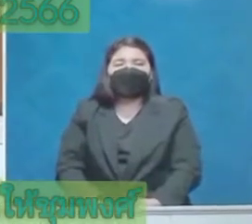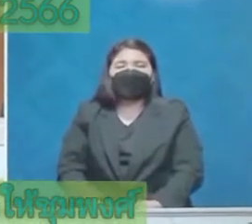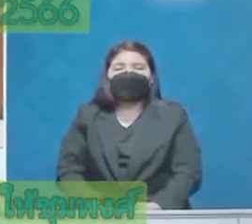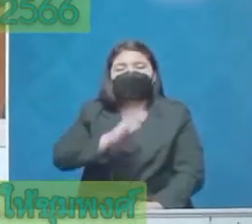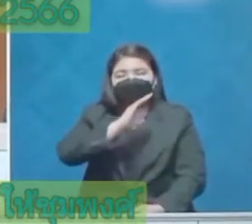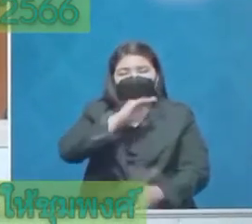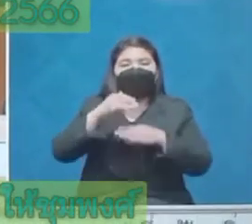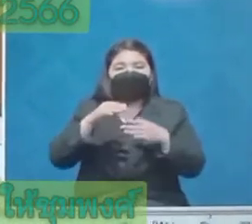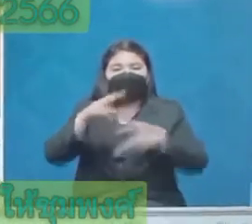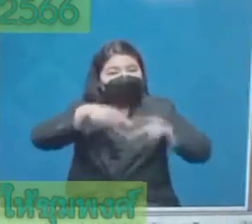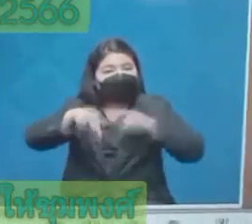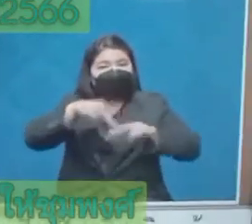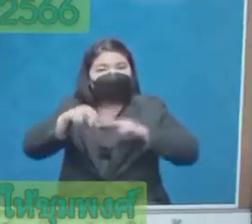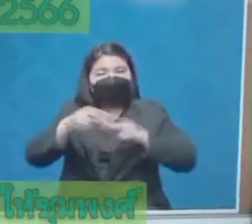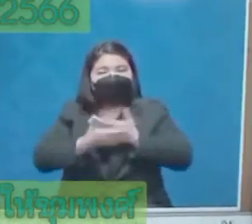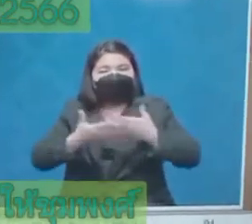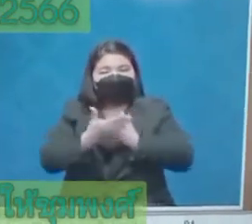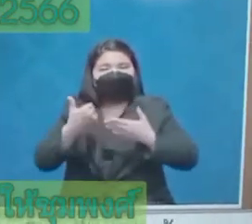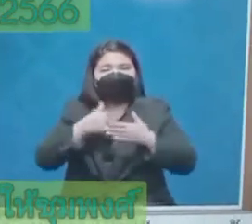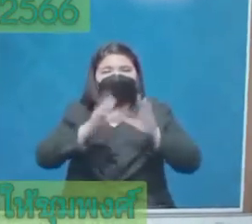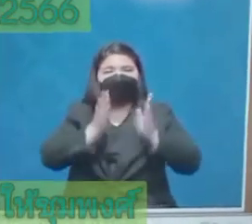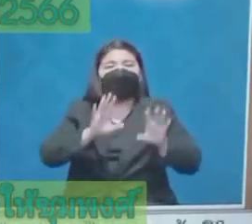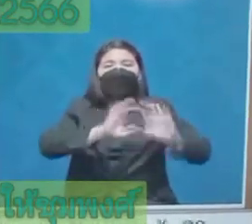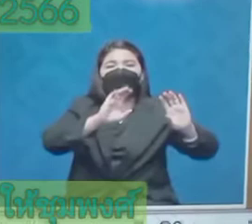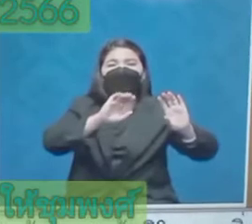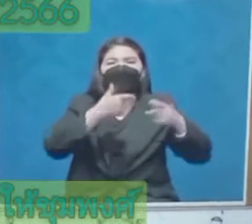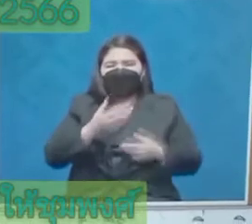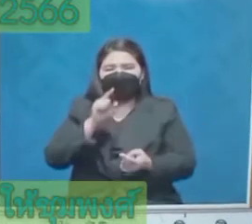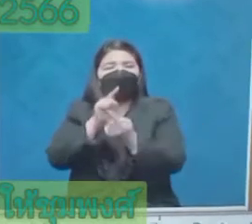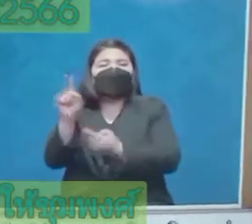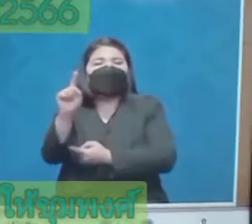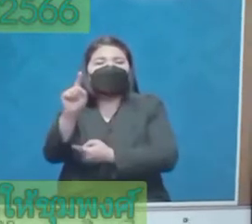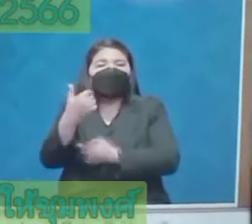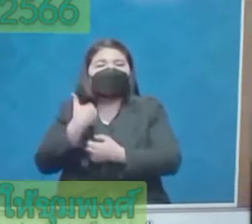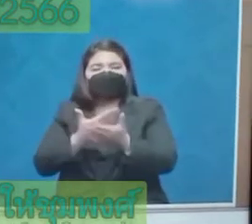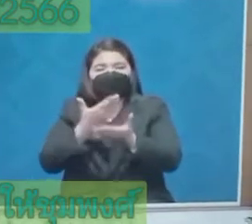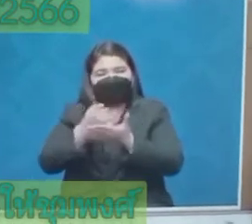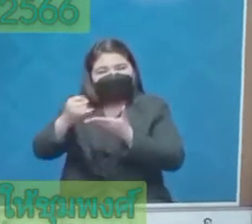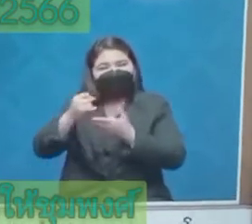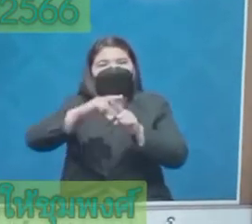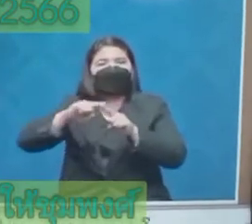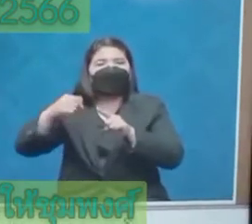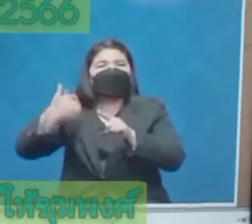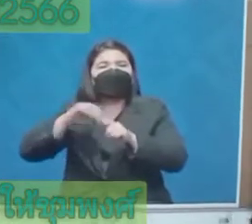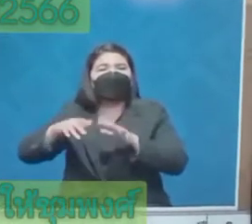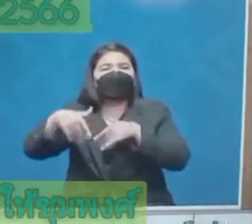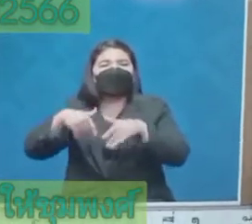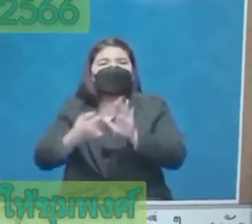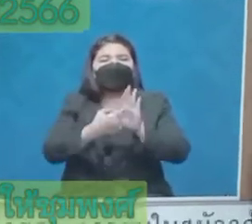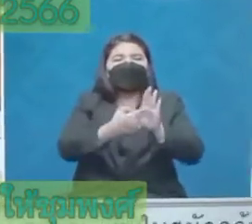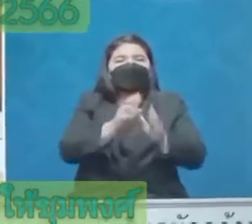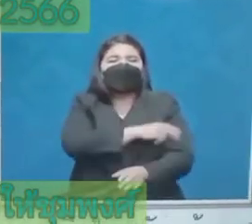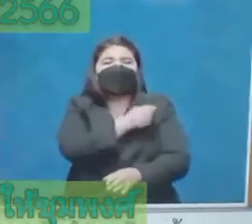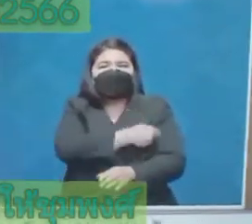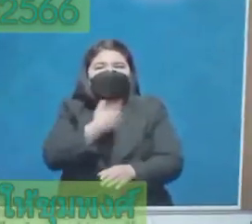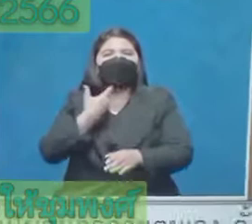ถ้าเราพิจารณาเรื่องของบุคลากรภาครัฐที่เป็นสัดส่วนสูงขึ้นนั้นถ้าโดยข้อที่จริงจะพบว่าค่าใช้จ่ายบุคลากรดังกล่าวเป็นเพื่อนแรงทุกข์ของประชาชนเช่นเงินเดือนของบุคลากรทางการแ